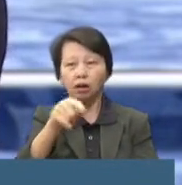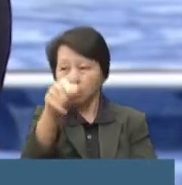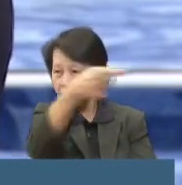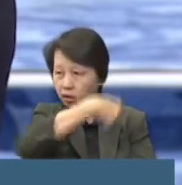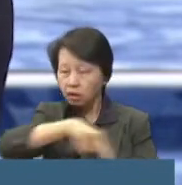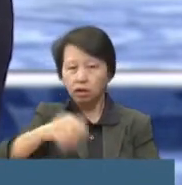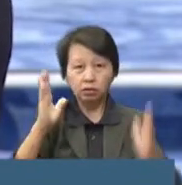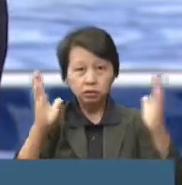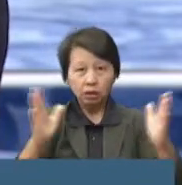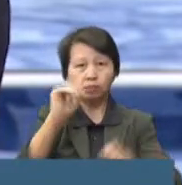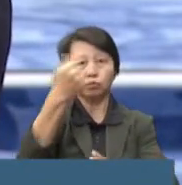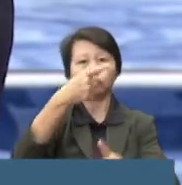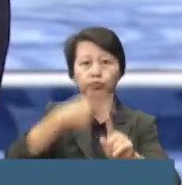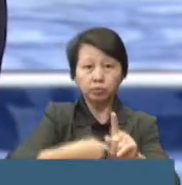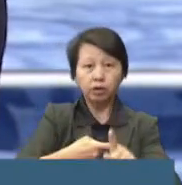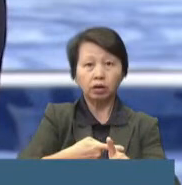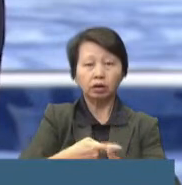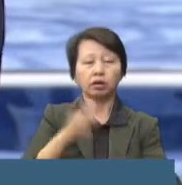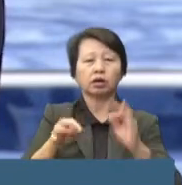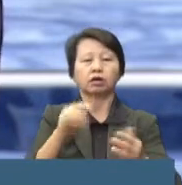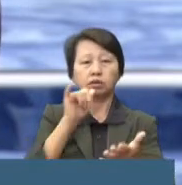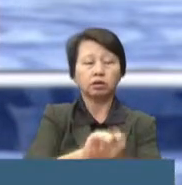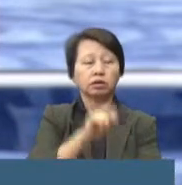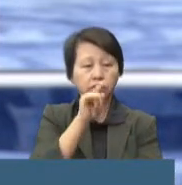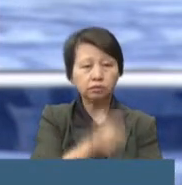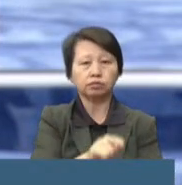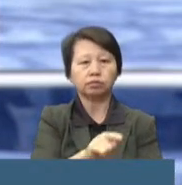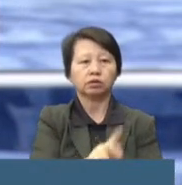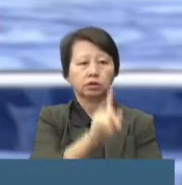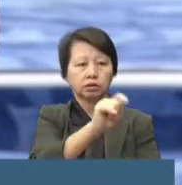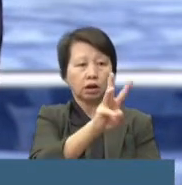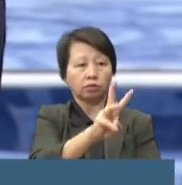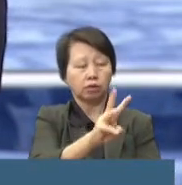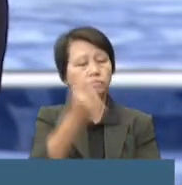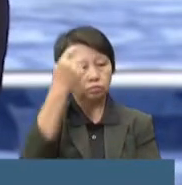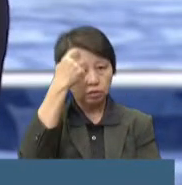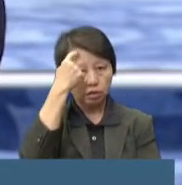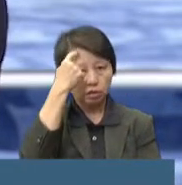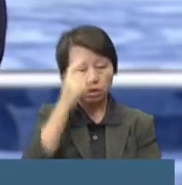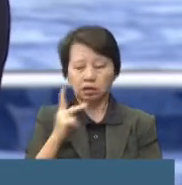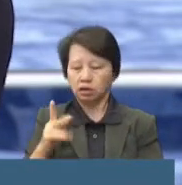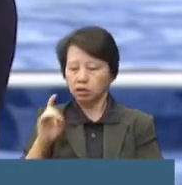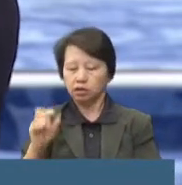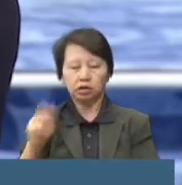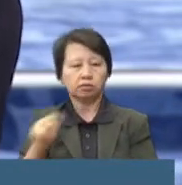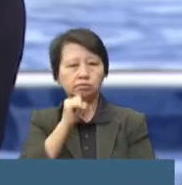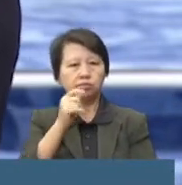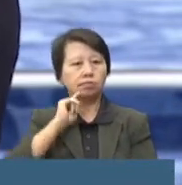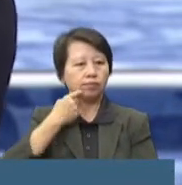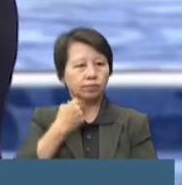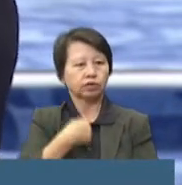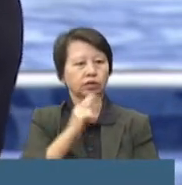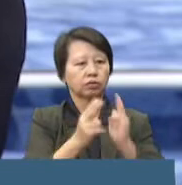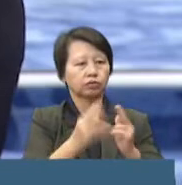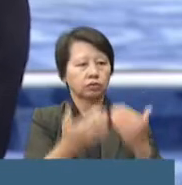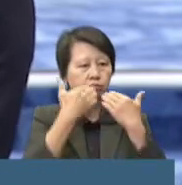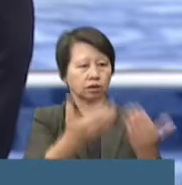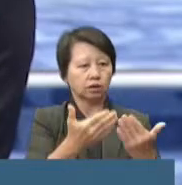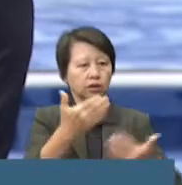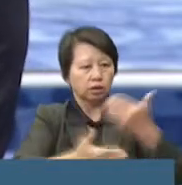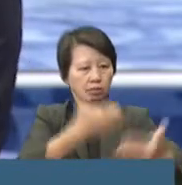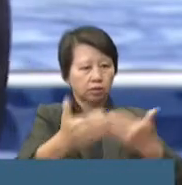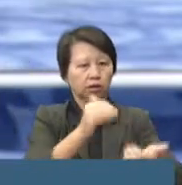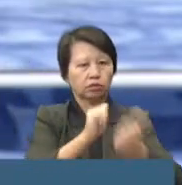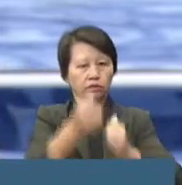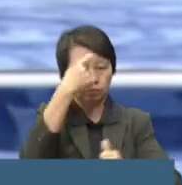dalam tempoh 10 bulan Tawau kalau itu juga Tawau anggap sebagai kdn tidak serius saya ucap terima kasih majulah